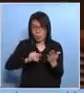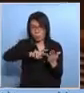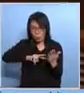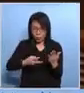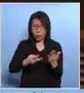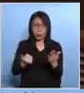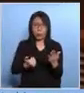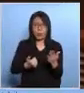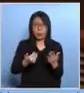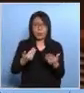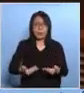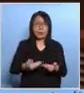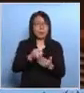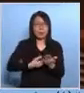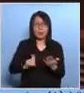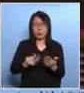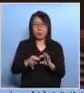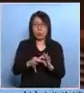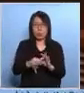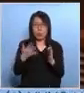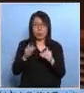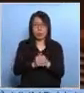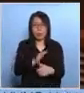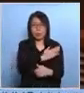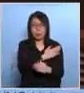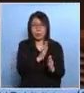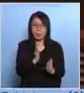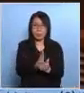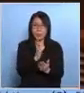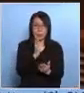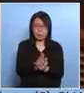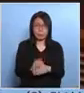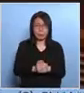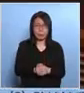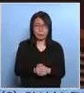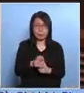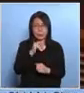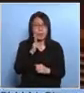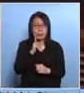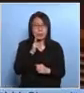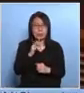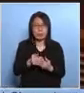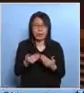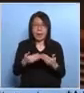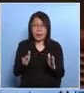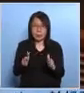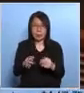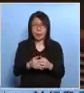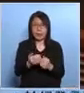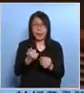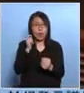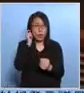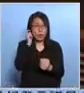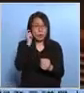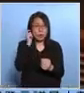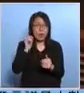方，不過都唔係我哋今次條例草案可以處理到。我覺得如果是單親的婦女，即使她懷